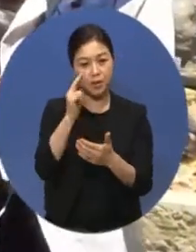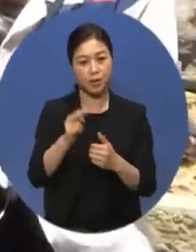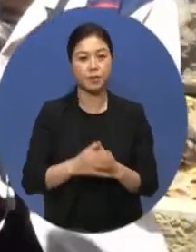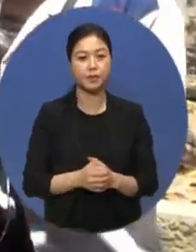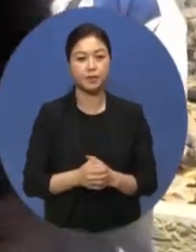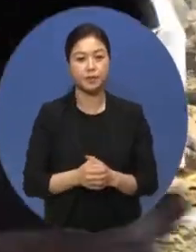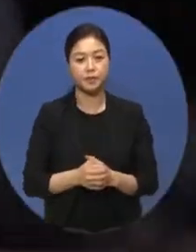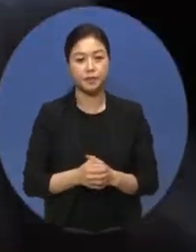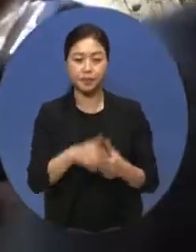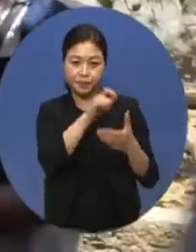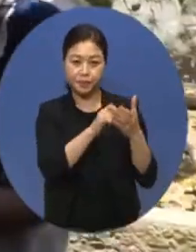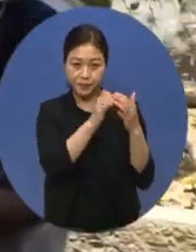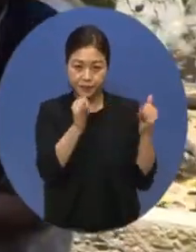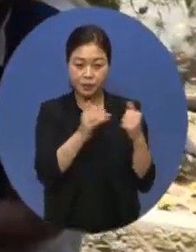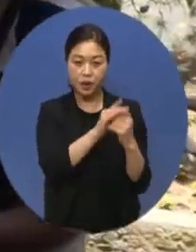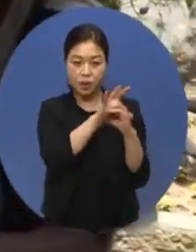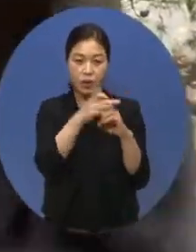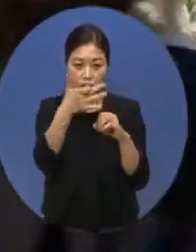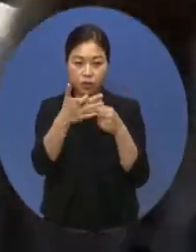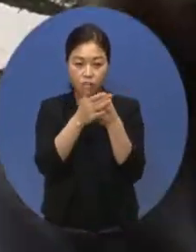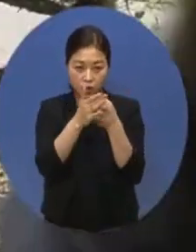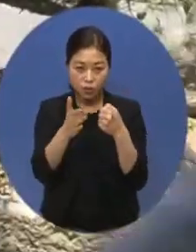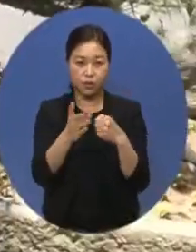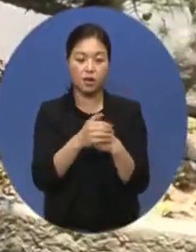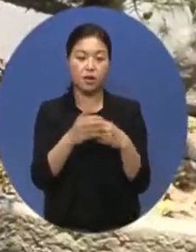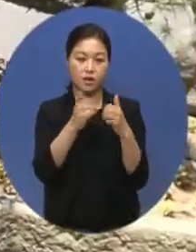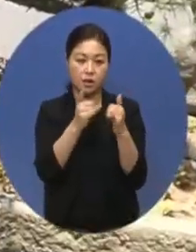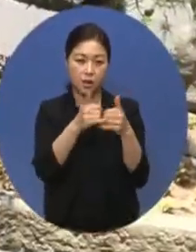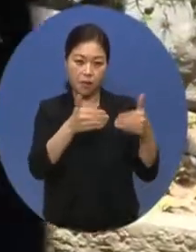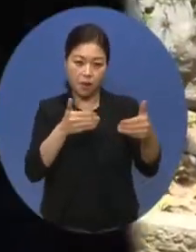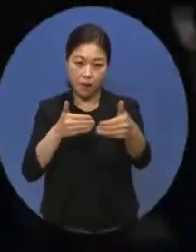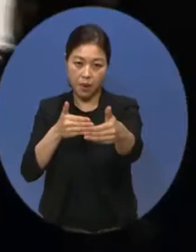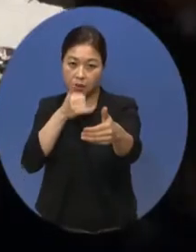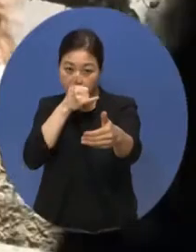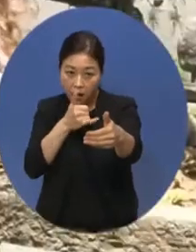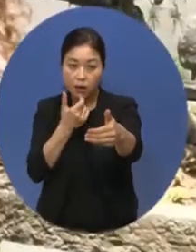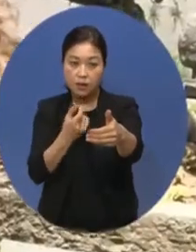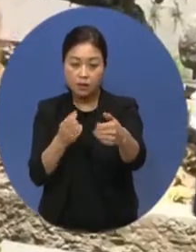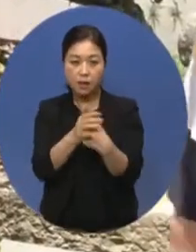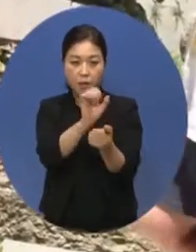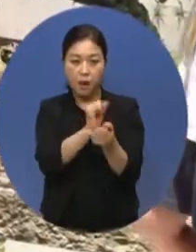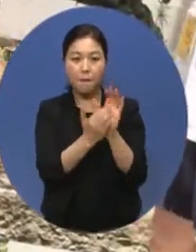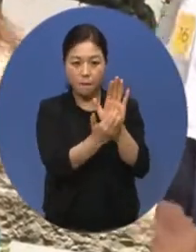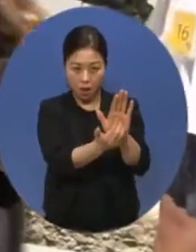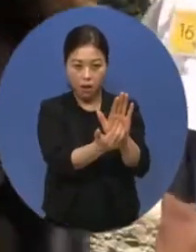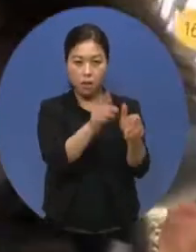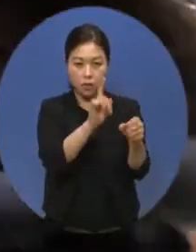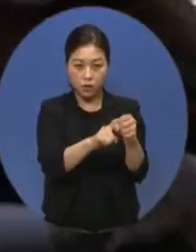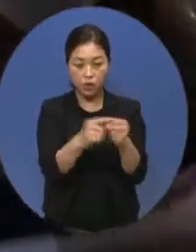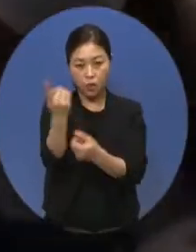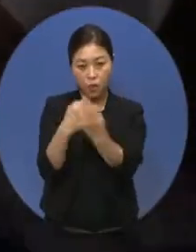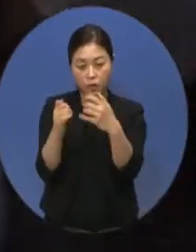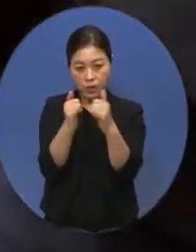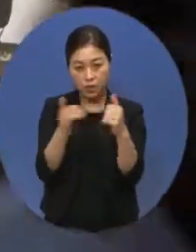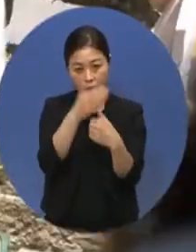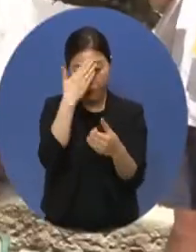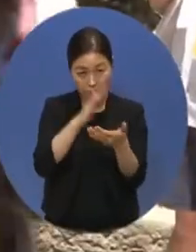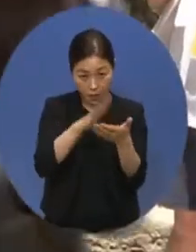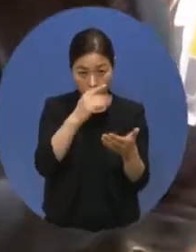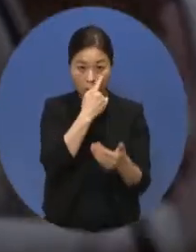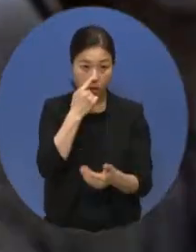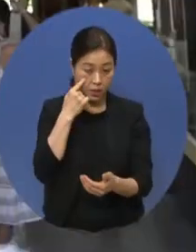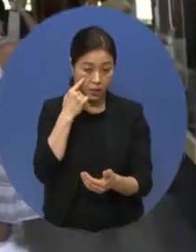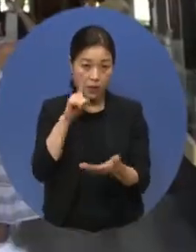외신 기자들은 코로나19 사태로 거리두기가 강화돼 감염병 예방을 위해 방문객들의 온열 체크와 손소독